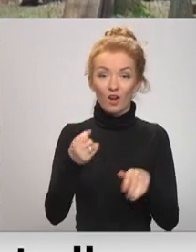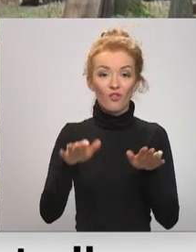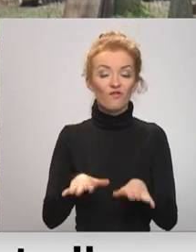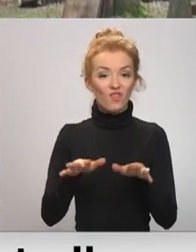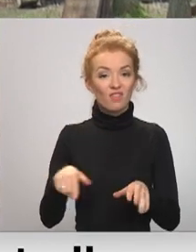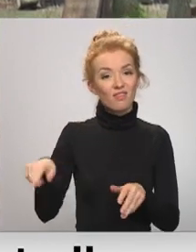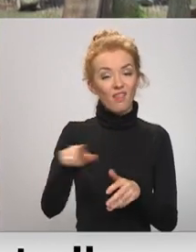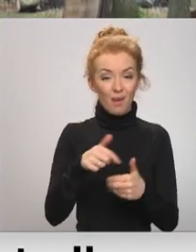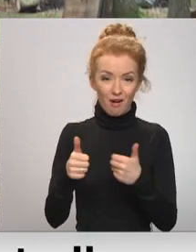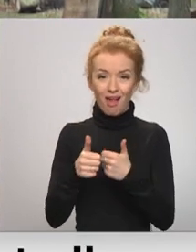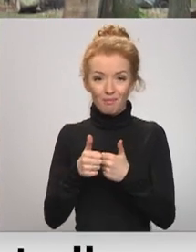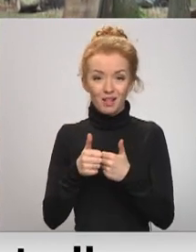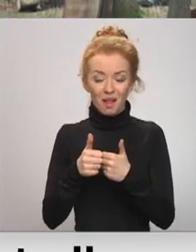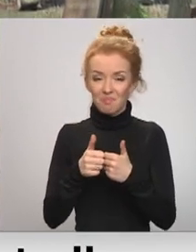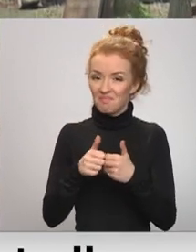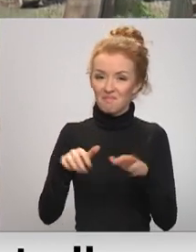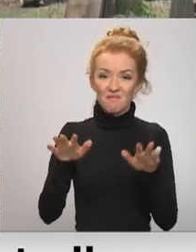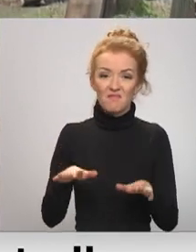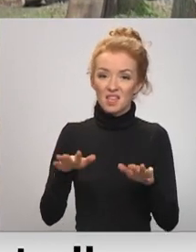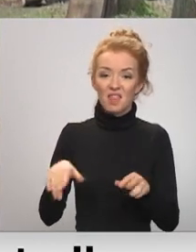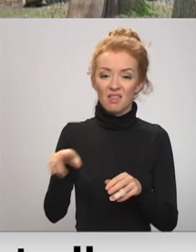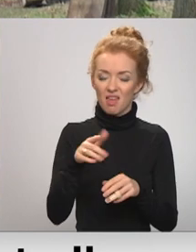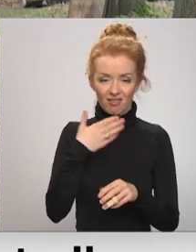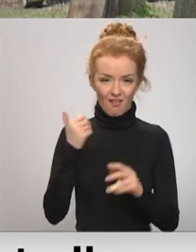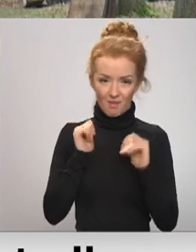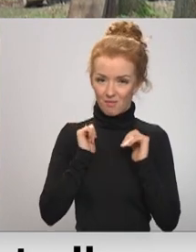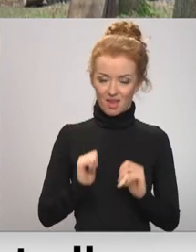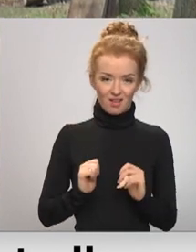vietējiem, īsti vietējie apmierināti nav,